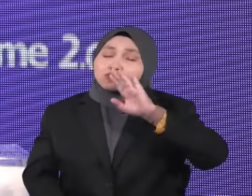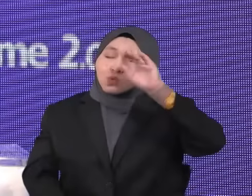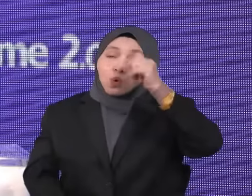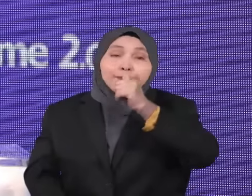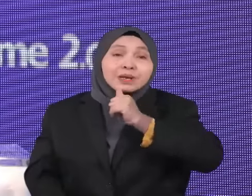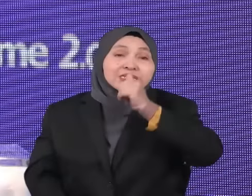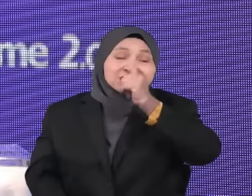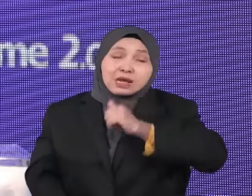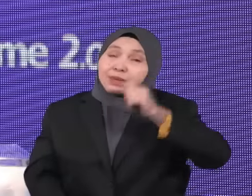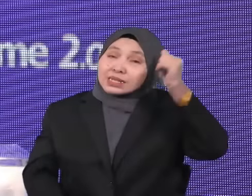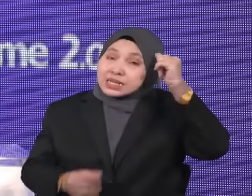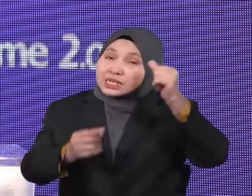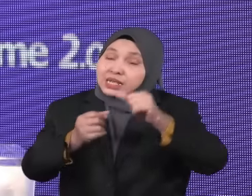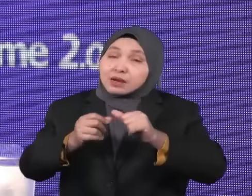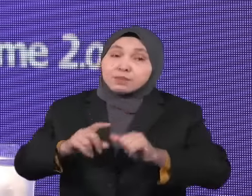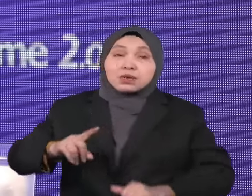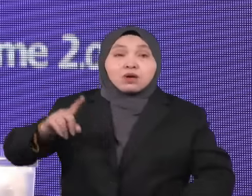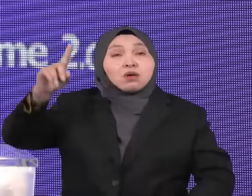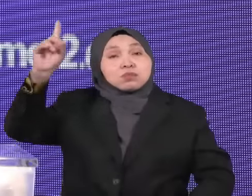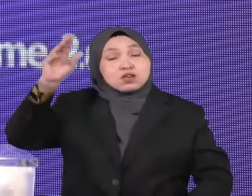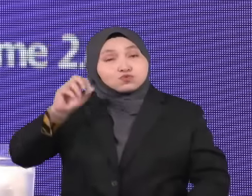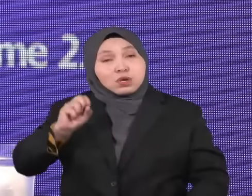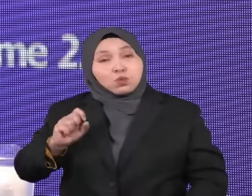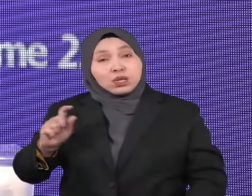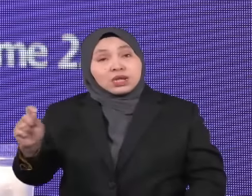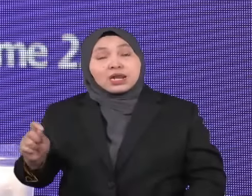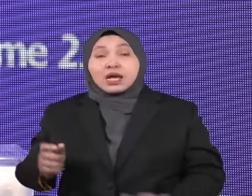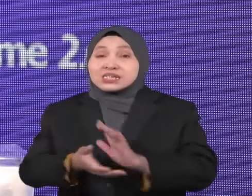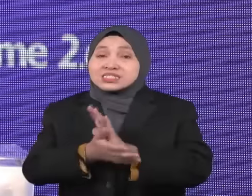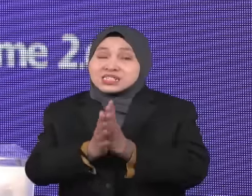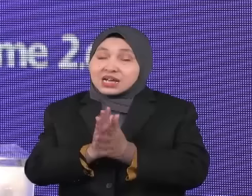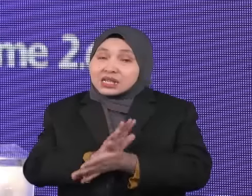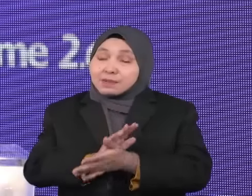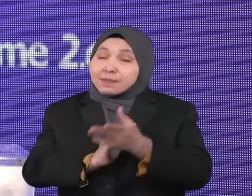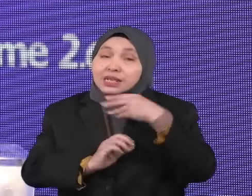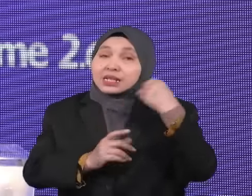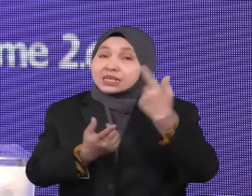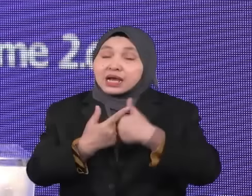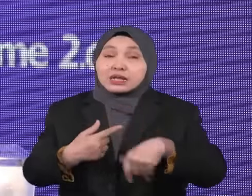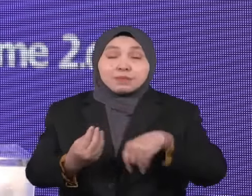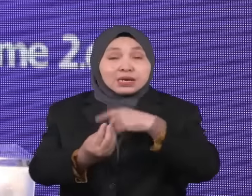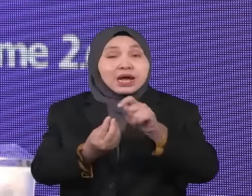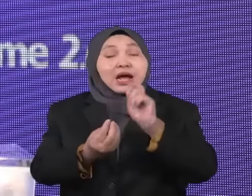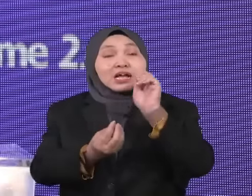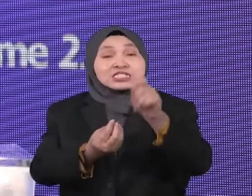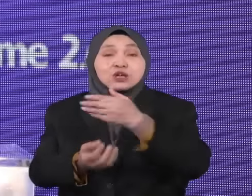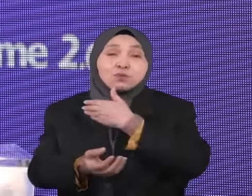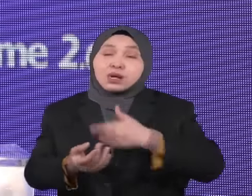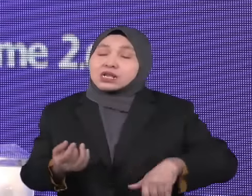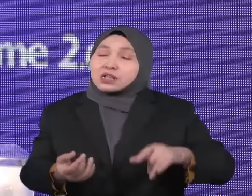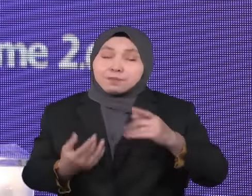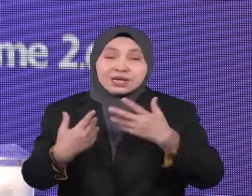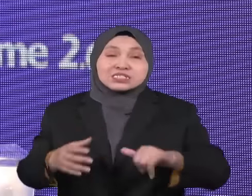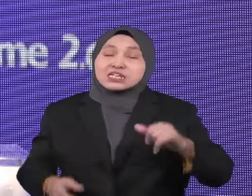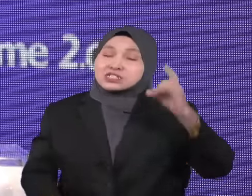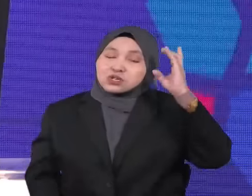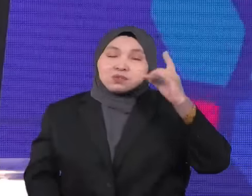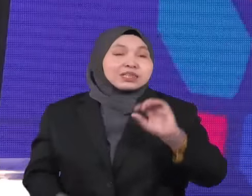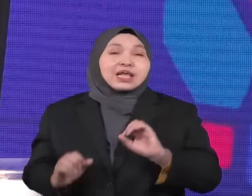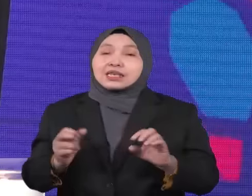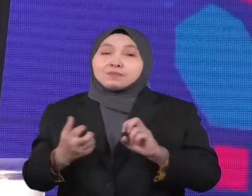bersabar, mengingat kepada Allah Subhanahu Wa Taala. Jadi balik daripada haji umrah bukan kata, oh lepas ni insya-Allah dah tak ada dah